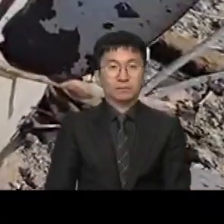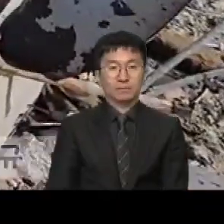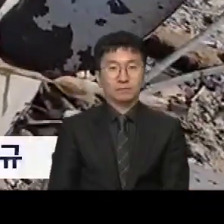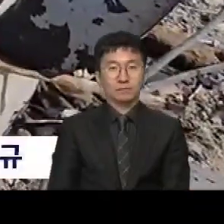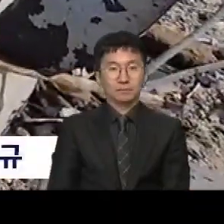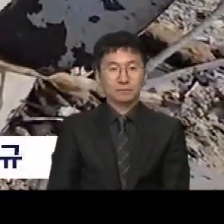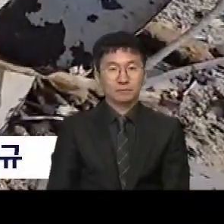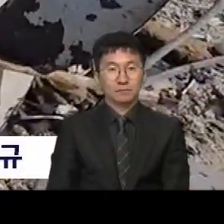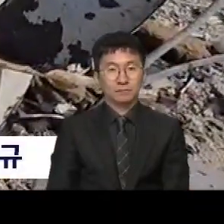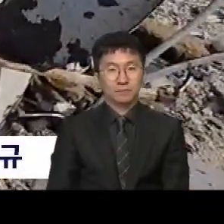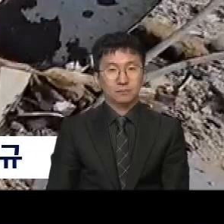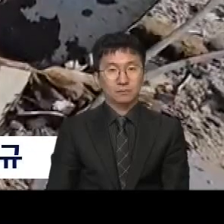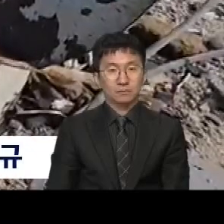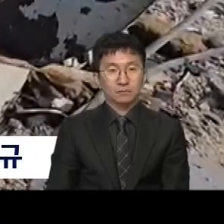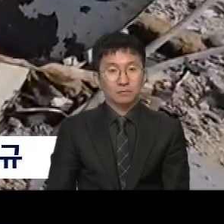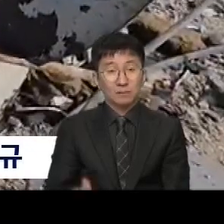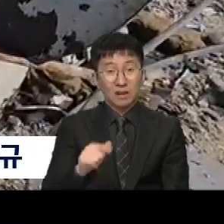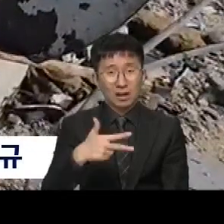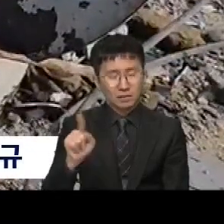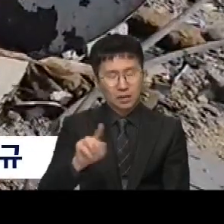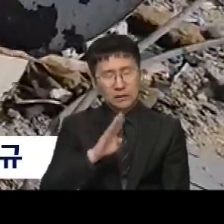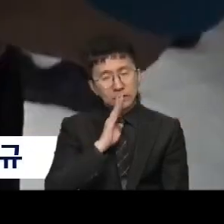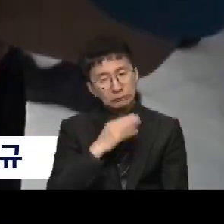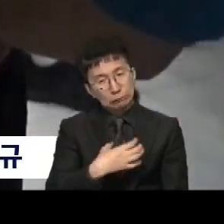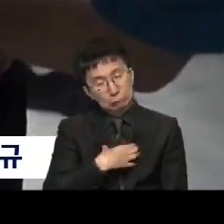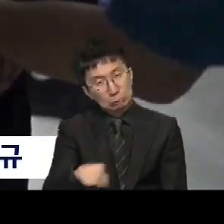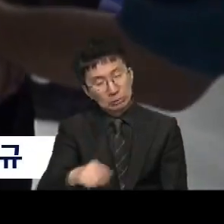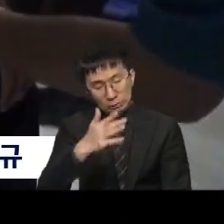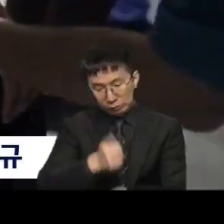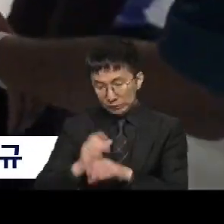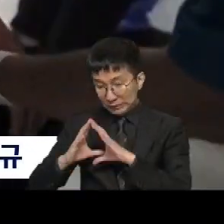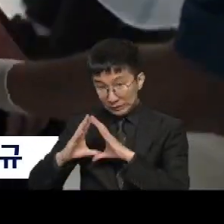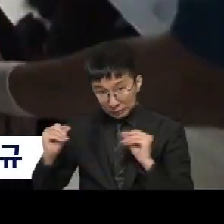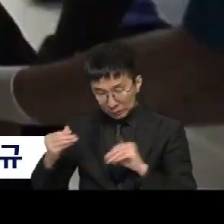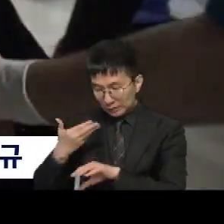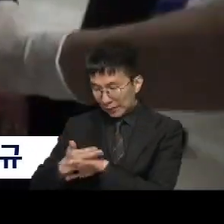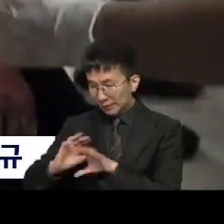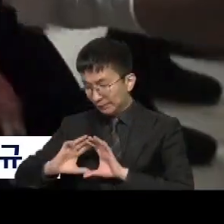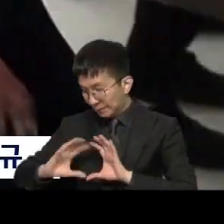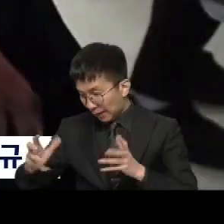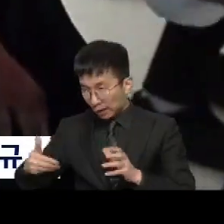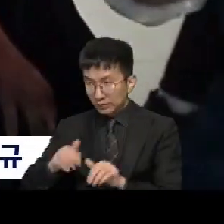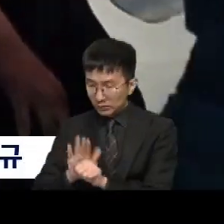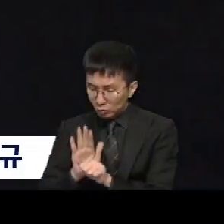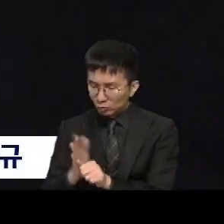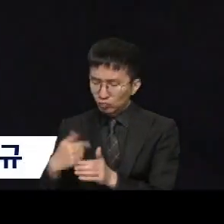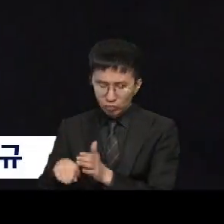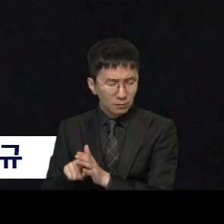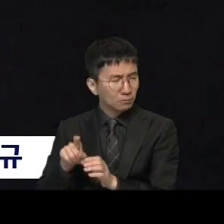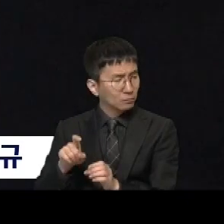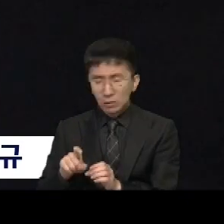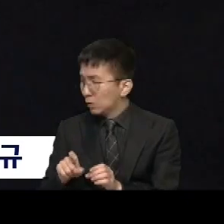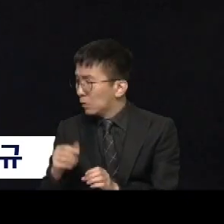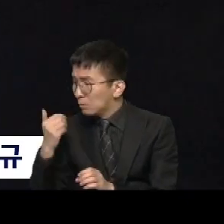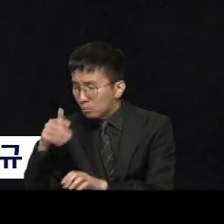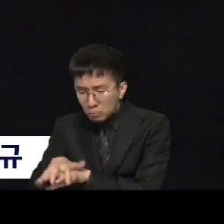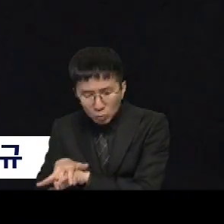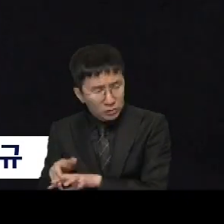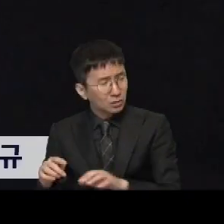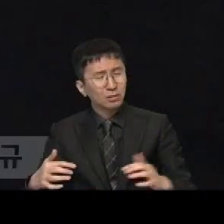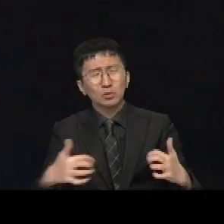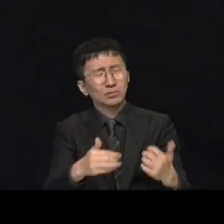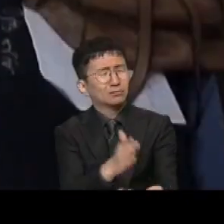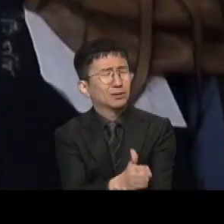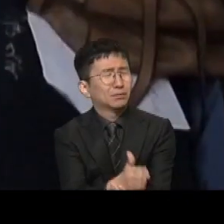최악의 인도주의 위기로 내몰린 가자지구를 위해 이집트와 국제구호기구 등이 휴전을 제안했지만 성사될지는